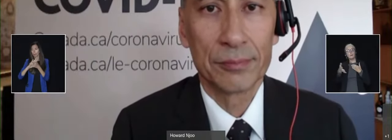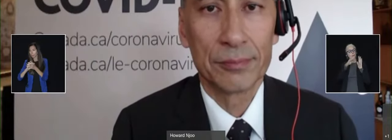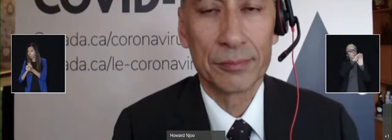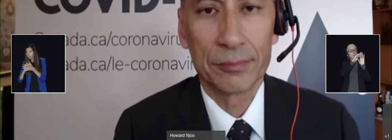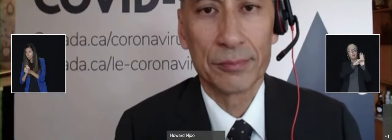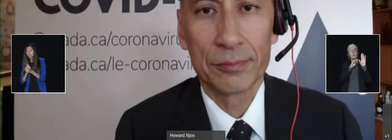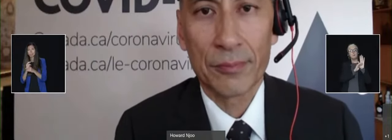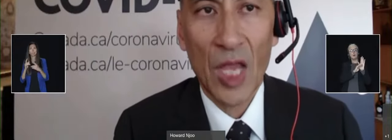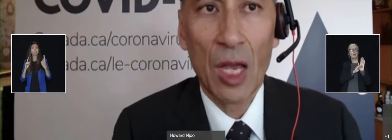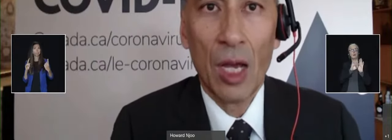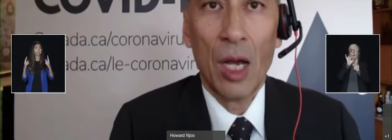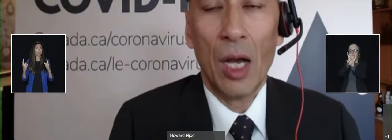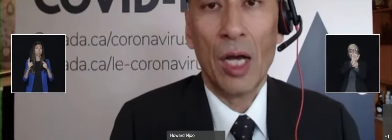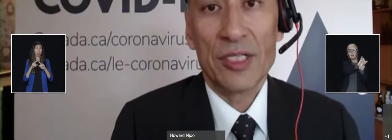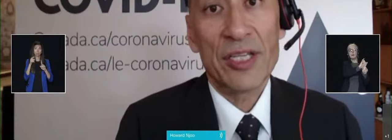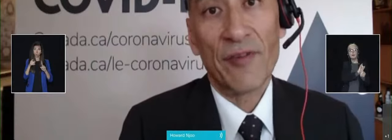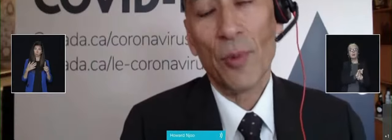écarté?